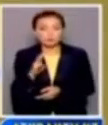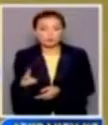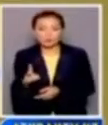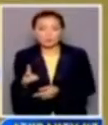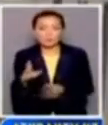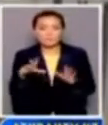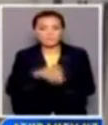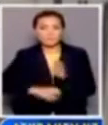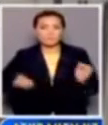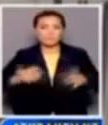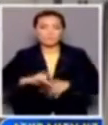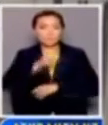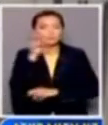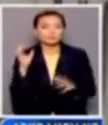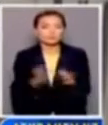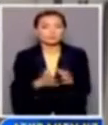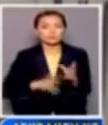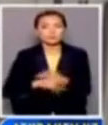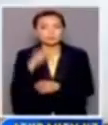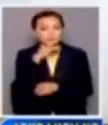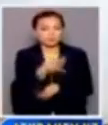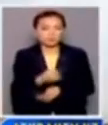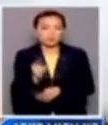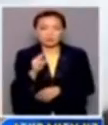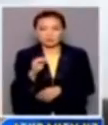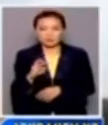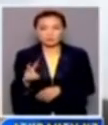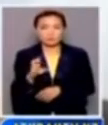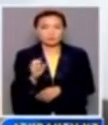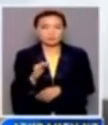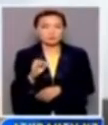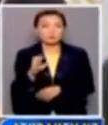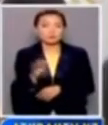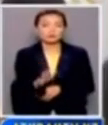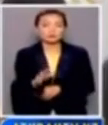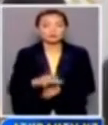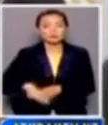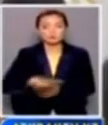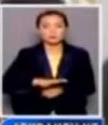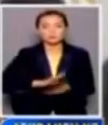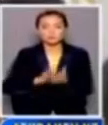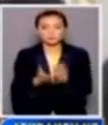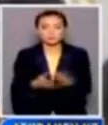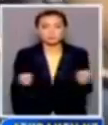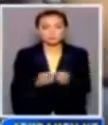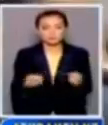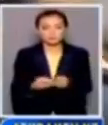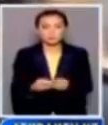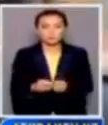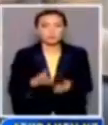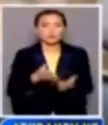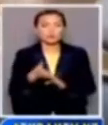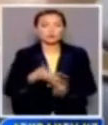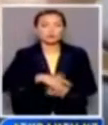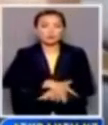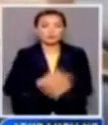партиясының ғимаратына жиналған ерікті жастардың басын қосқан аудан әкімі Нұрсұлтан Бейсенбиев алдымен елді мекендегі ахуалға тоқталып, алдағы уақытта